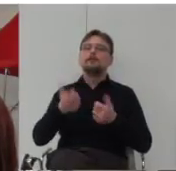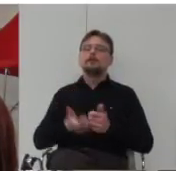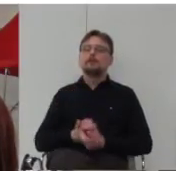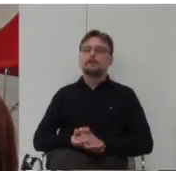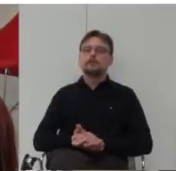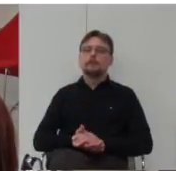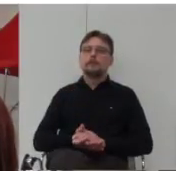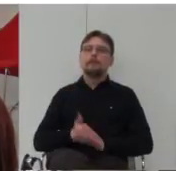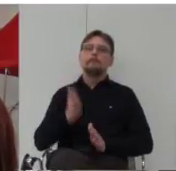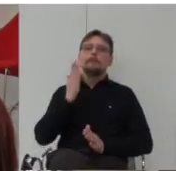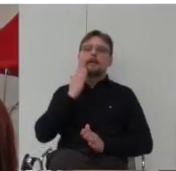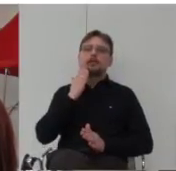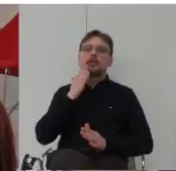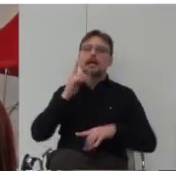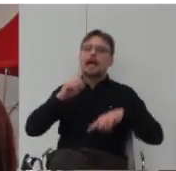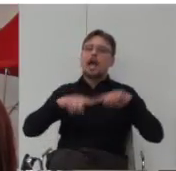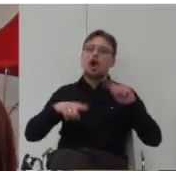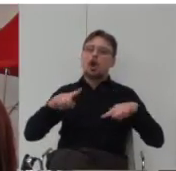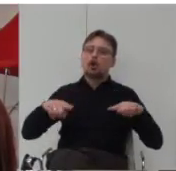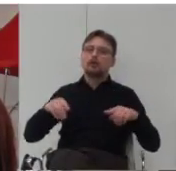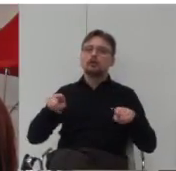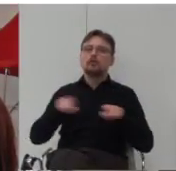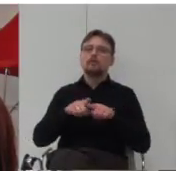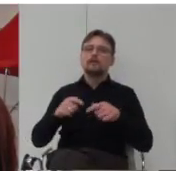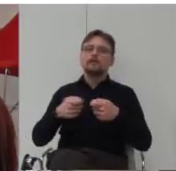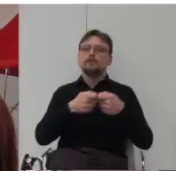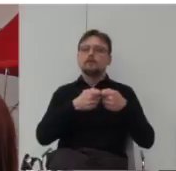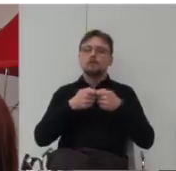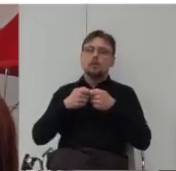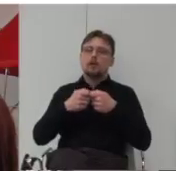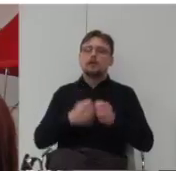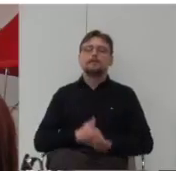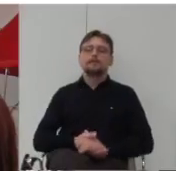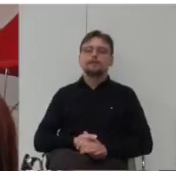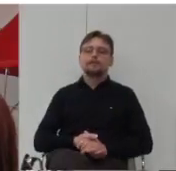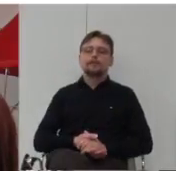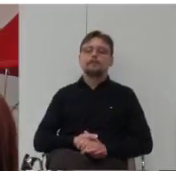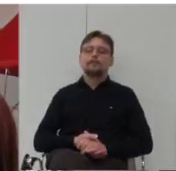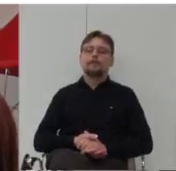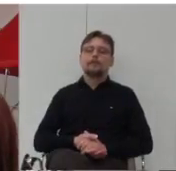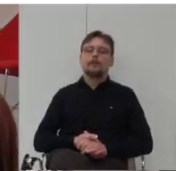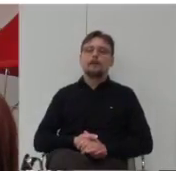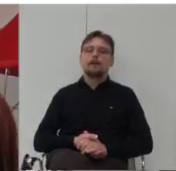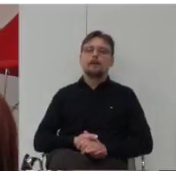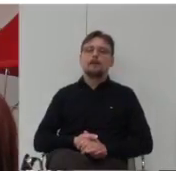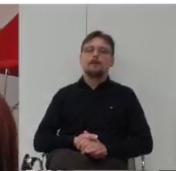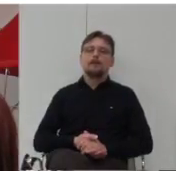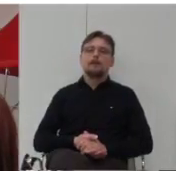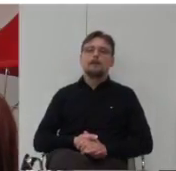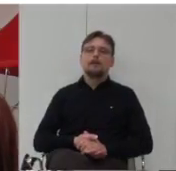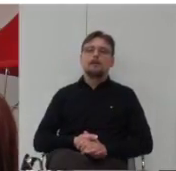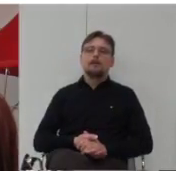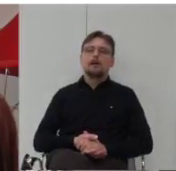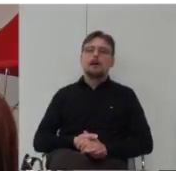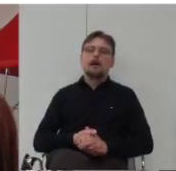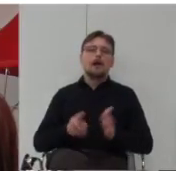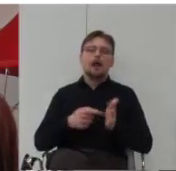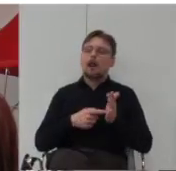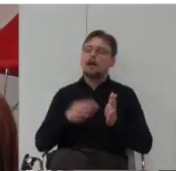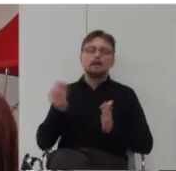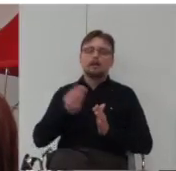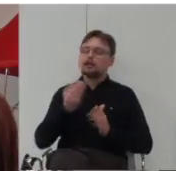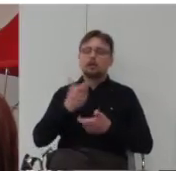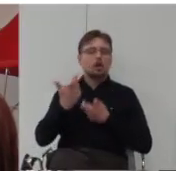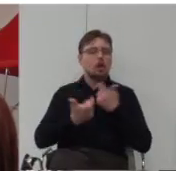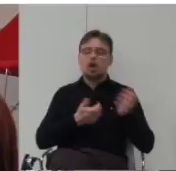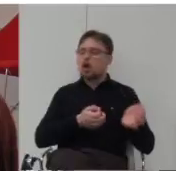są mieszkania ekologiczne i kooperatywne, natomiast no z tego, co czytałam, to jest jeszcze w najbardziej początkowej